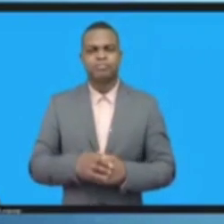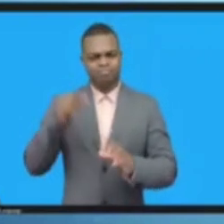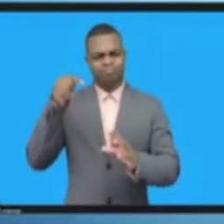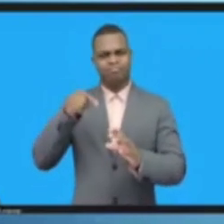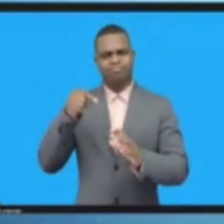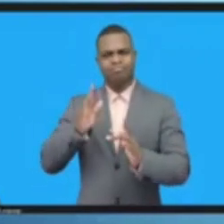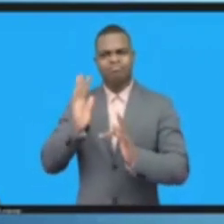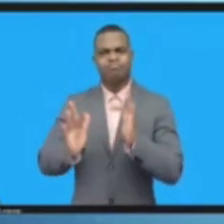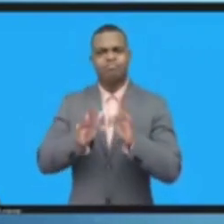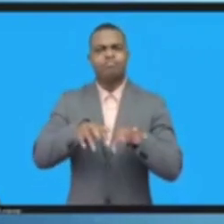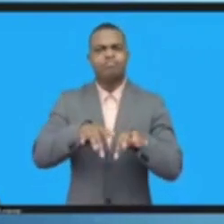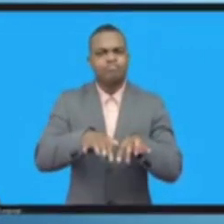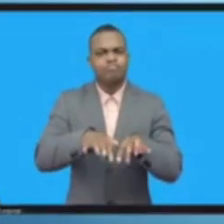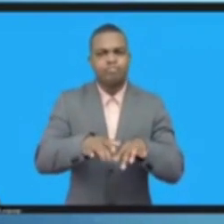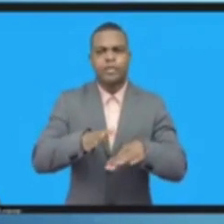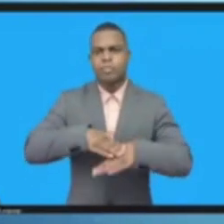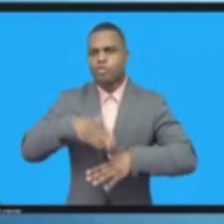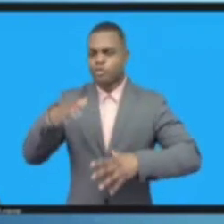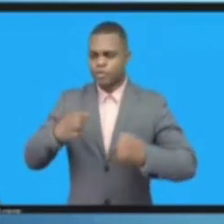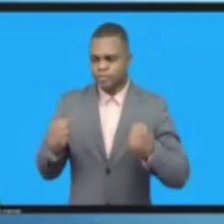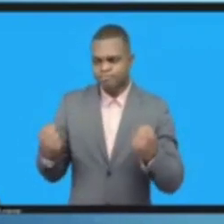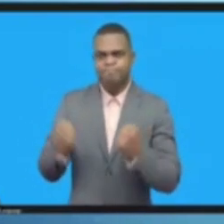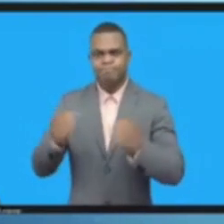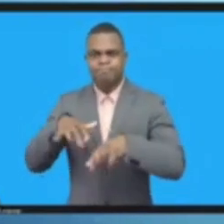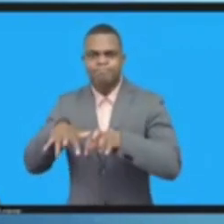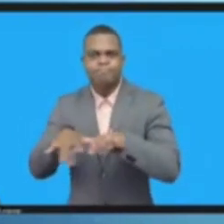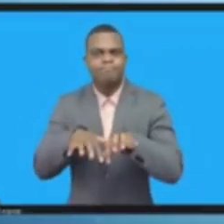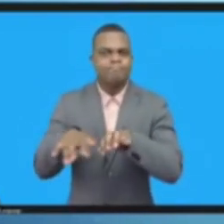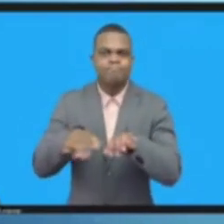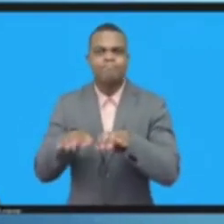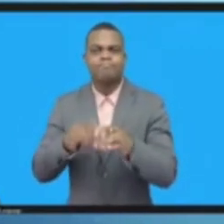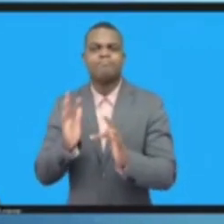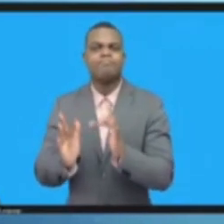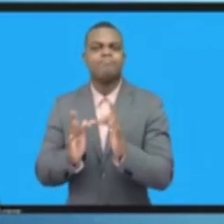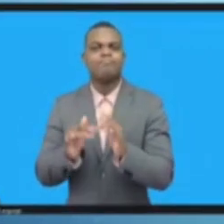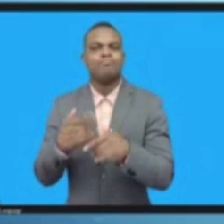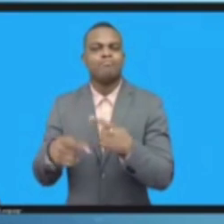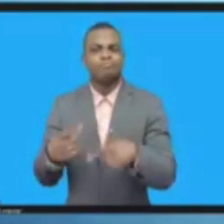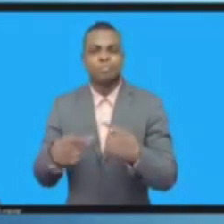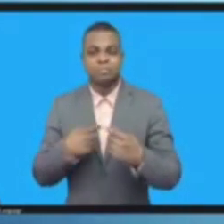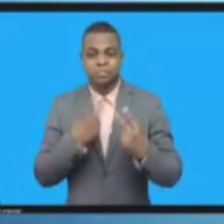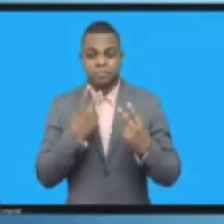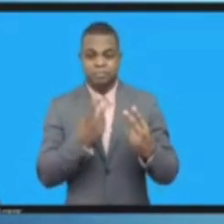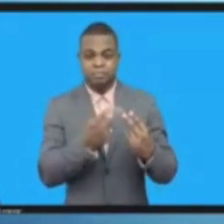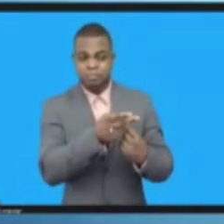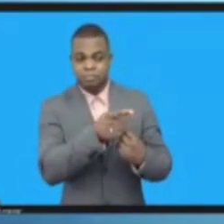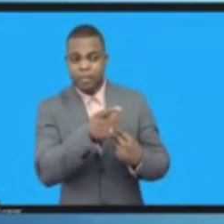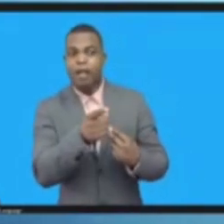levez la main. Je vois que nous sommes quelques-uns ici. Alors, je voudrais féliciter le